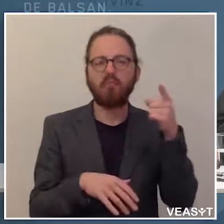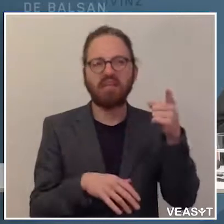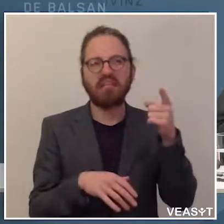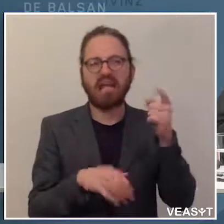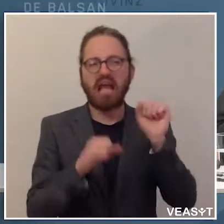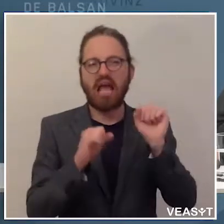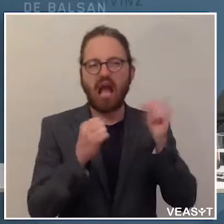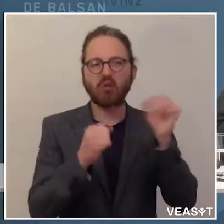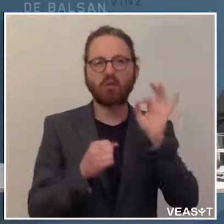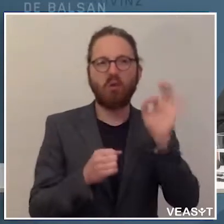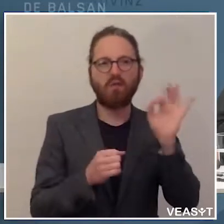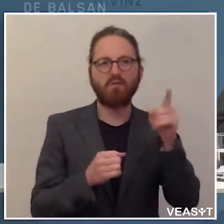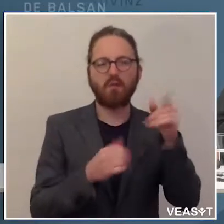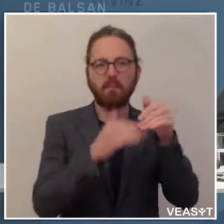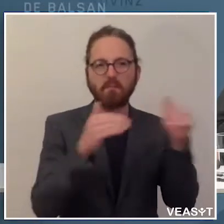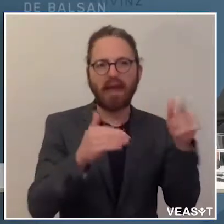andò